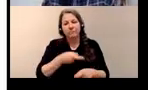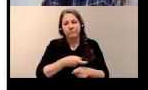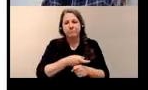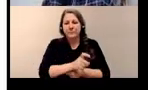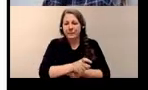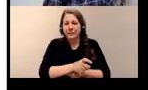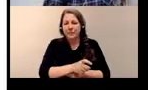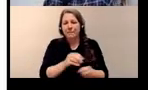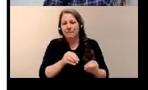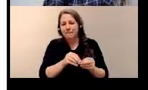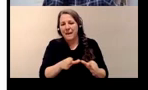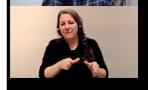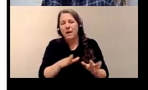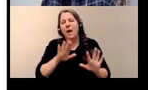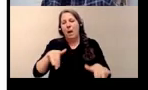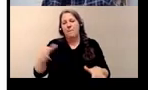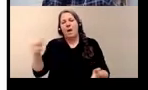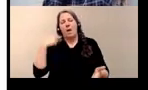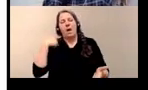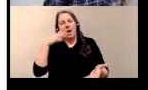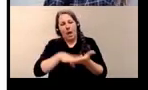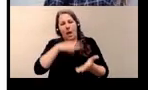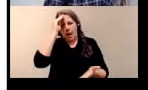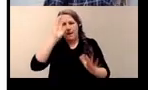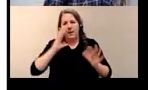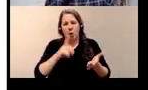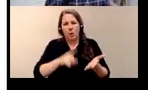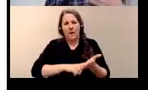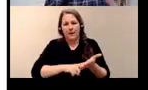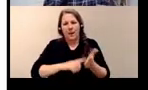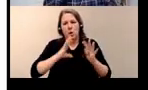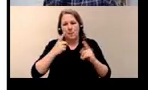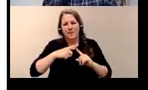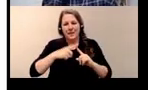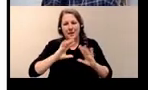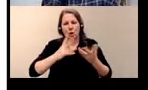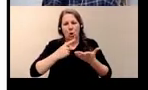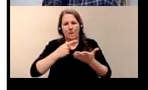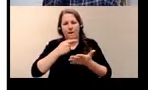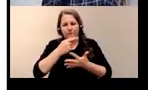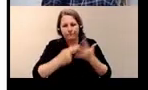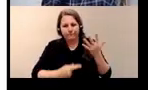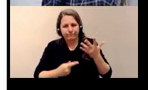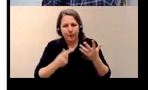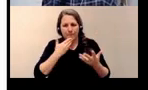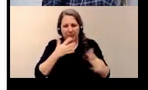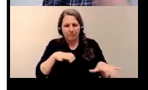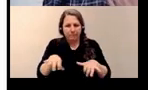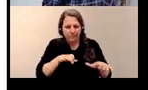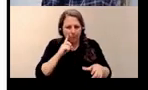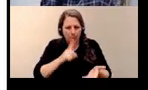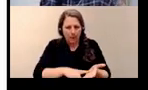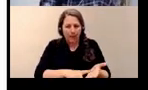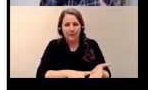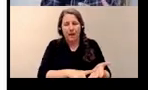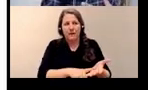massacré pour qu'on comprenne en fait quelles étaient les techniques adéquates pour réparer cet objet. Sachant